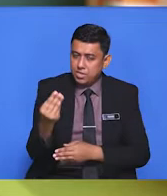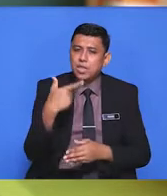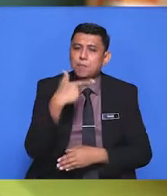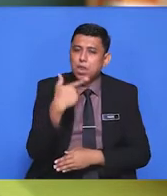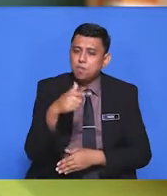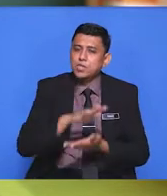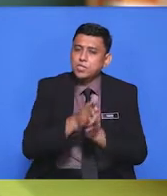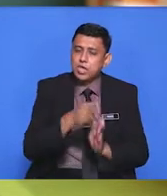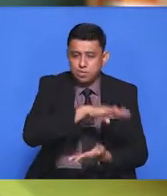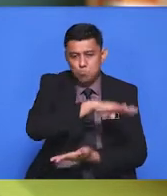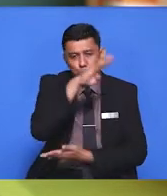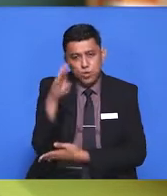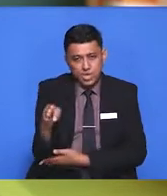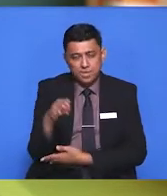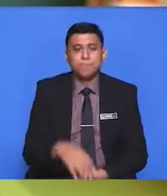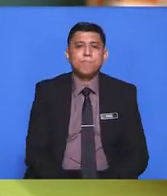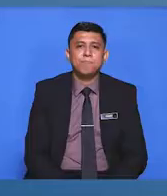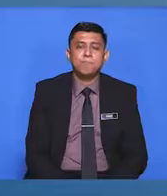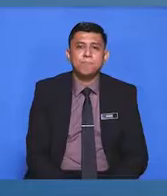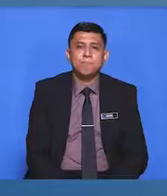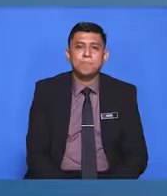jadi bukit.